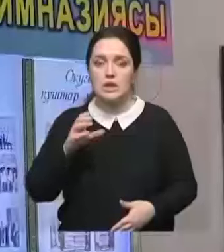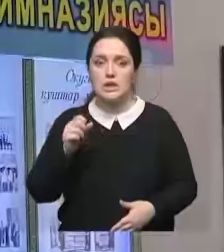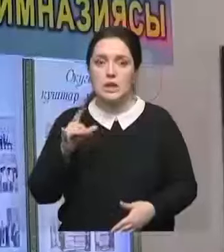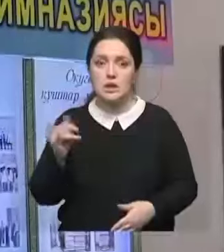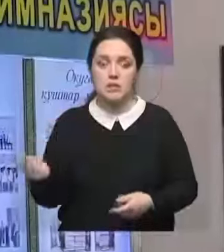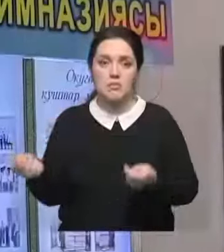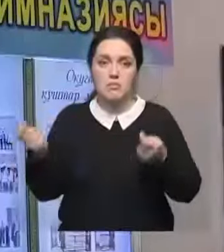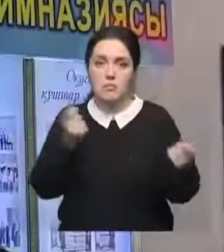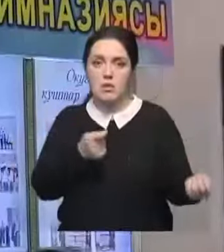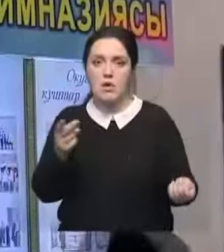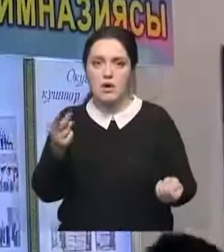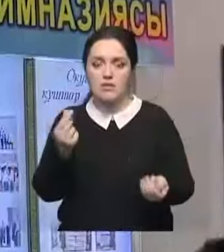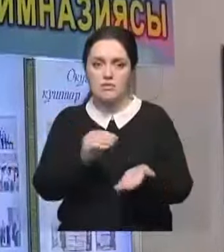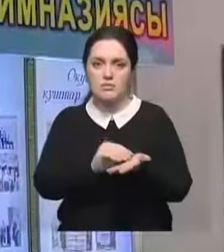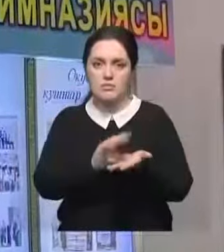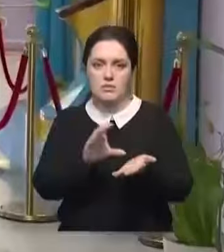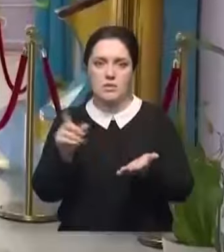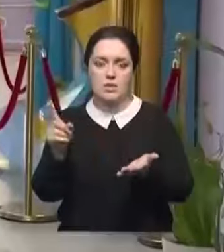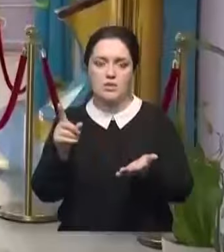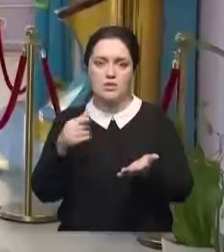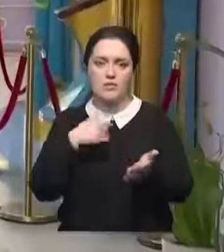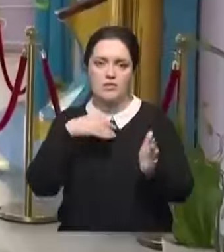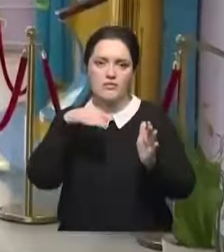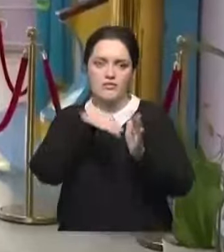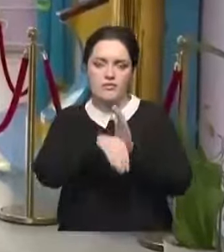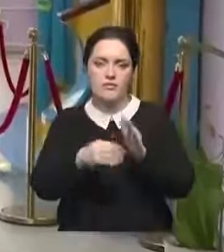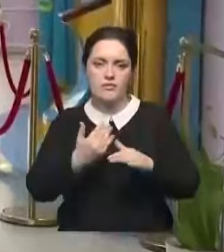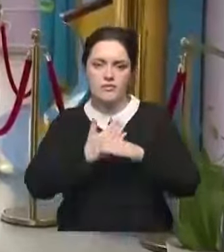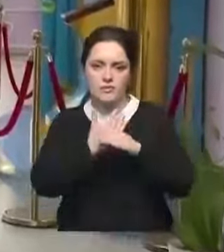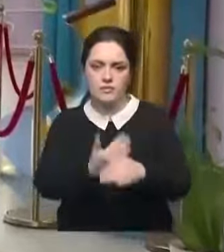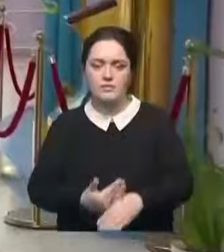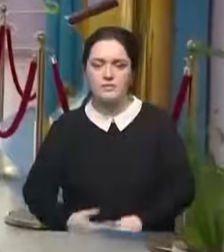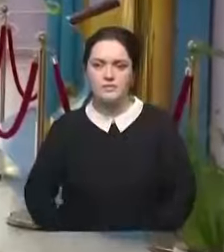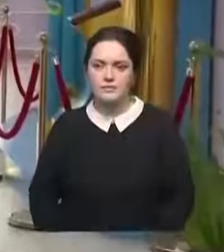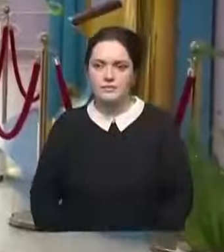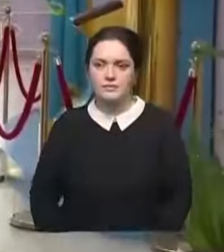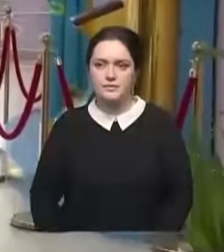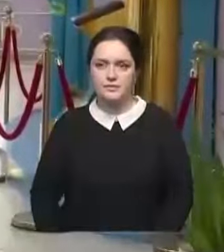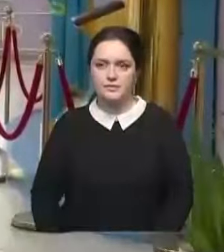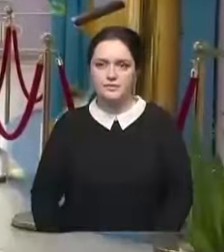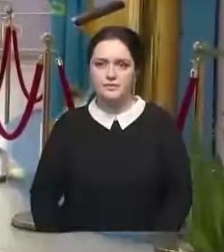деньгами волонтерам в качестве вклада в общее дело.